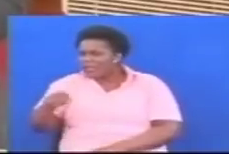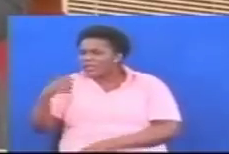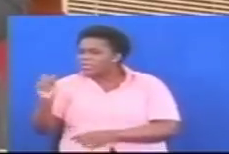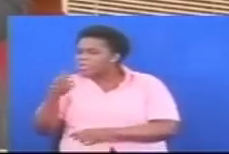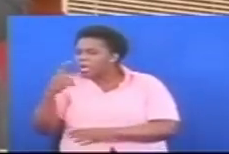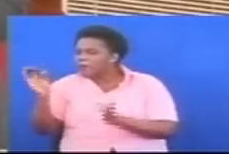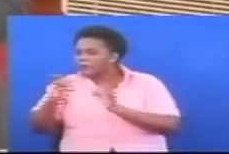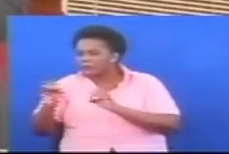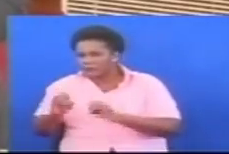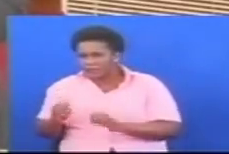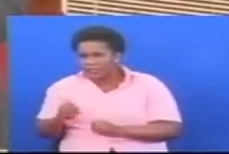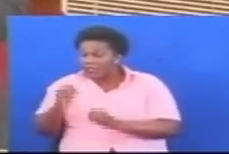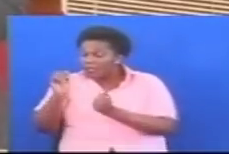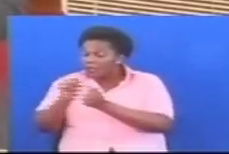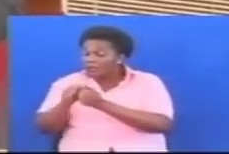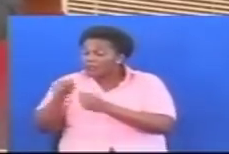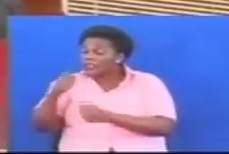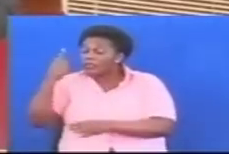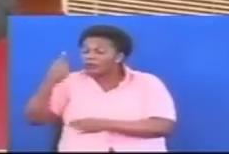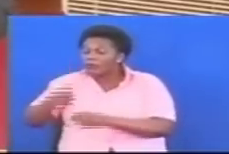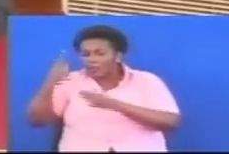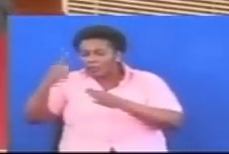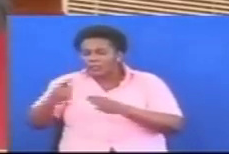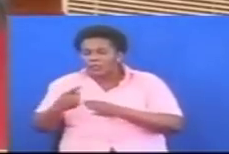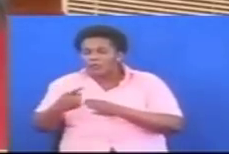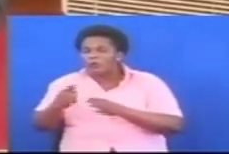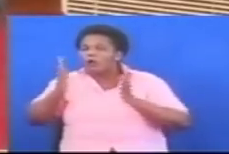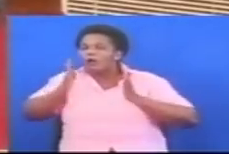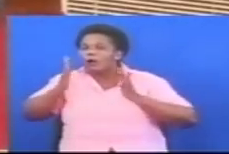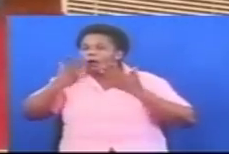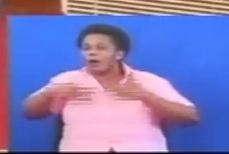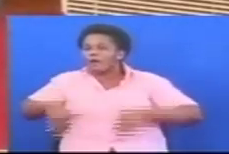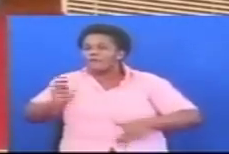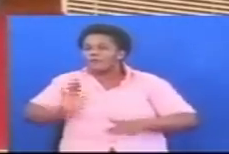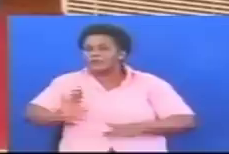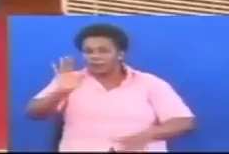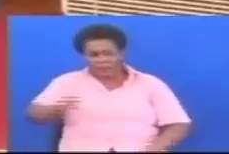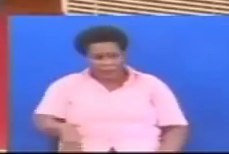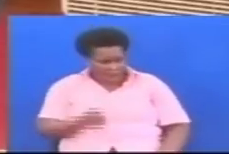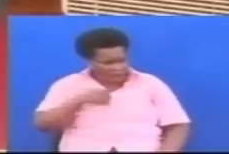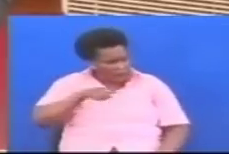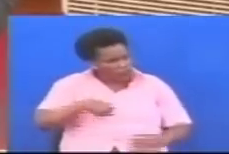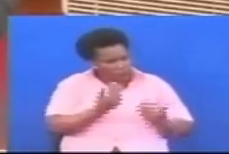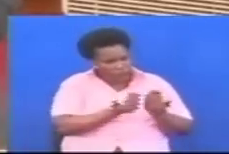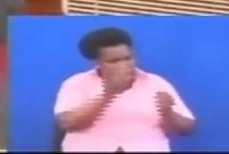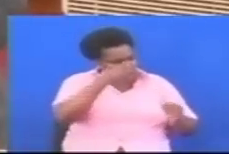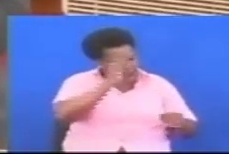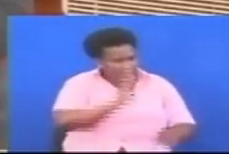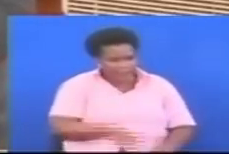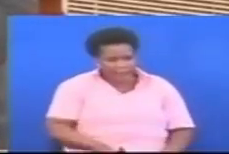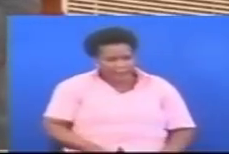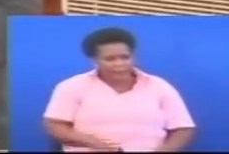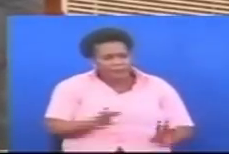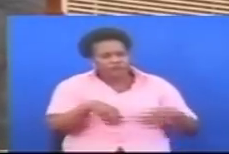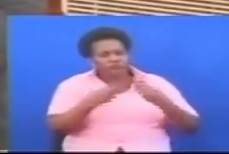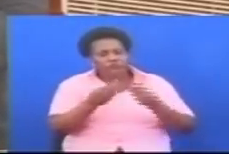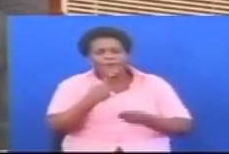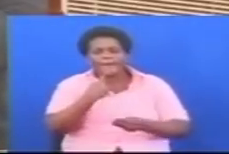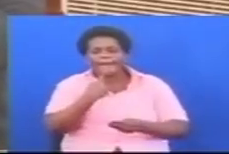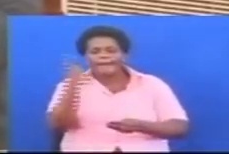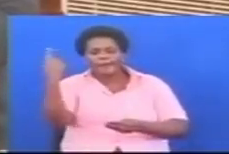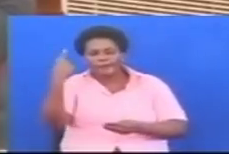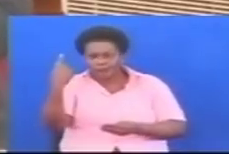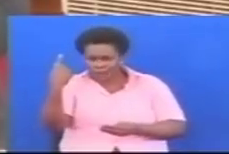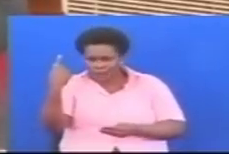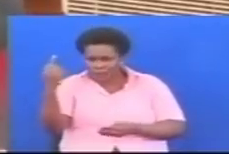hilo linaweza kuwa hatarishi kwa usalama wa afya zao. Na kambi rasmi ya upinzani inaitaka serikali itoe kauli ya uhusiano